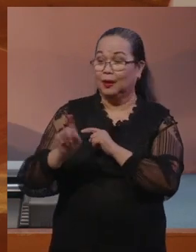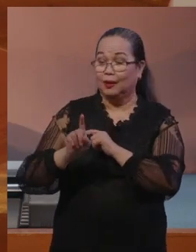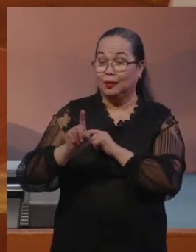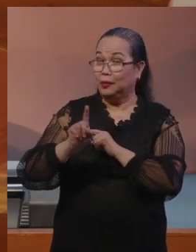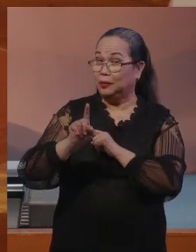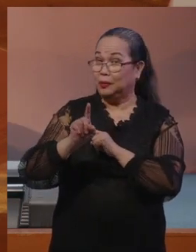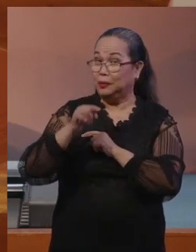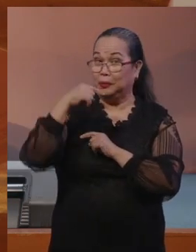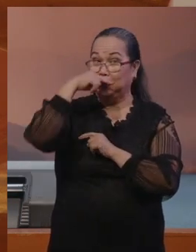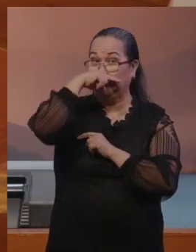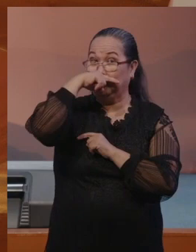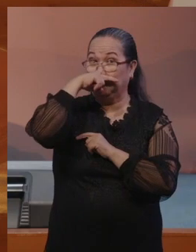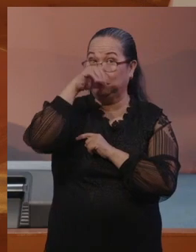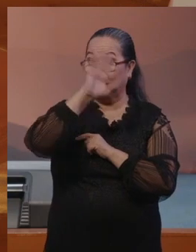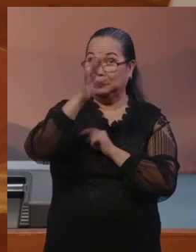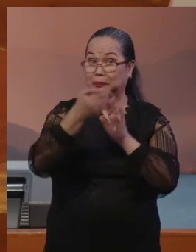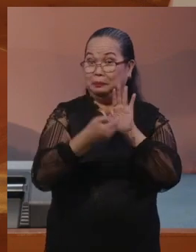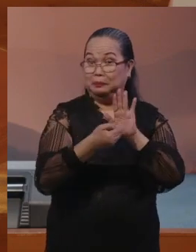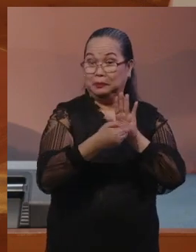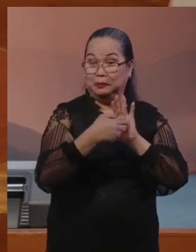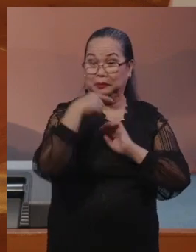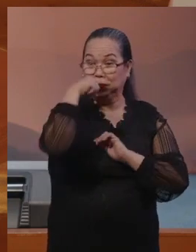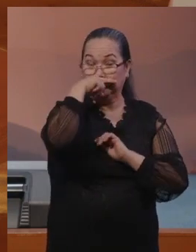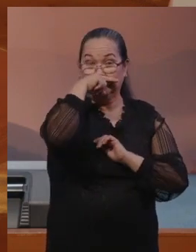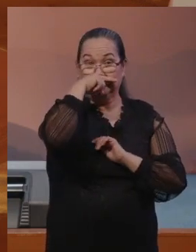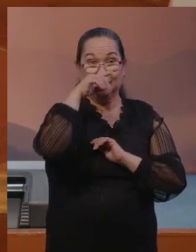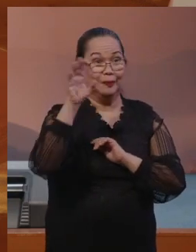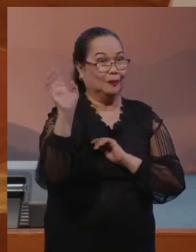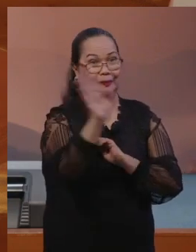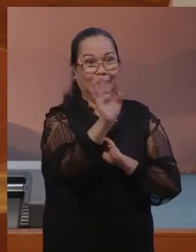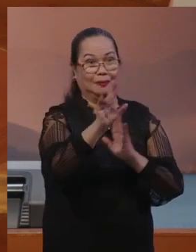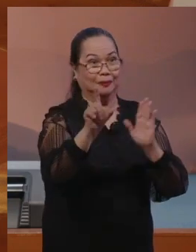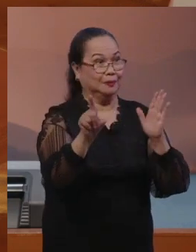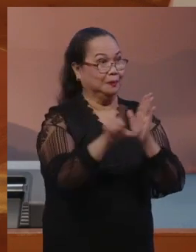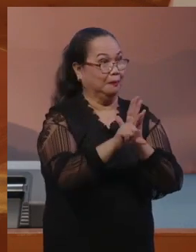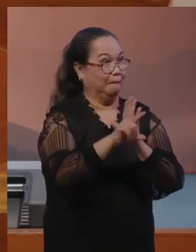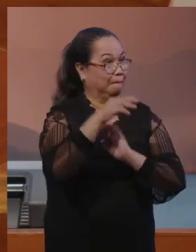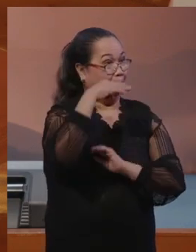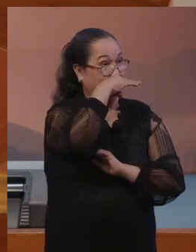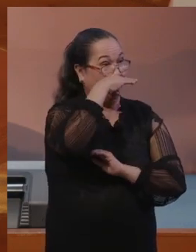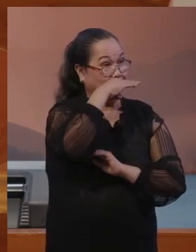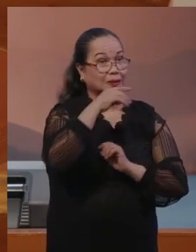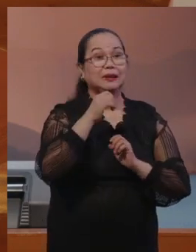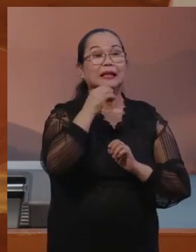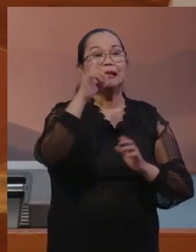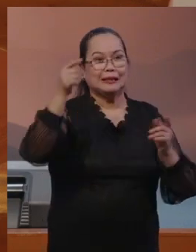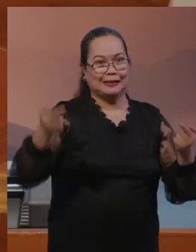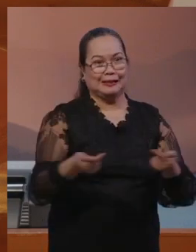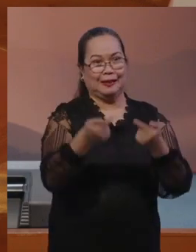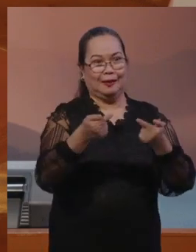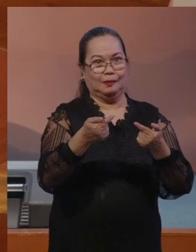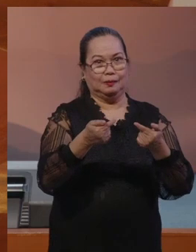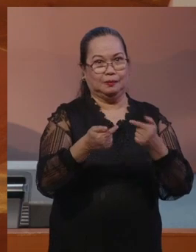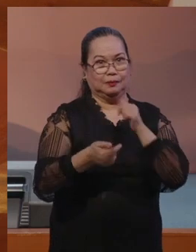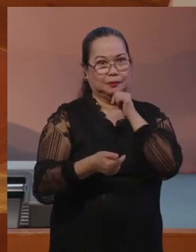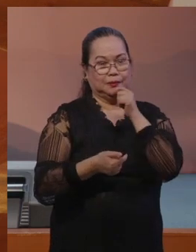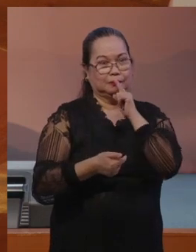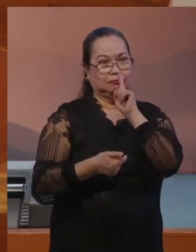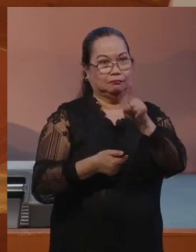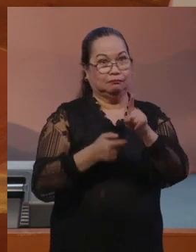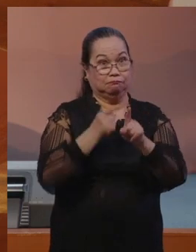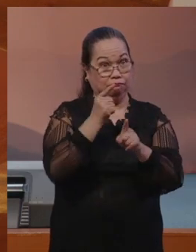not bear false witness against your neighbor. Lying is a sin. Hindi pinapalagay na tama